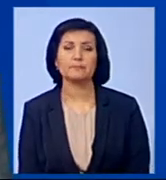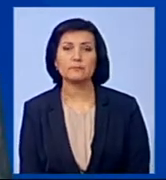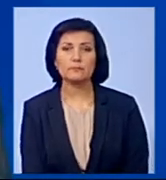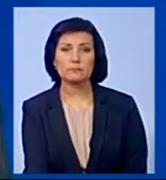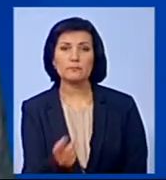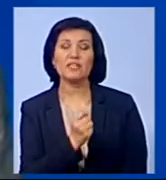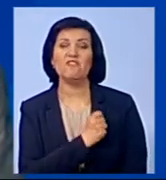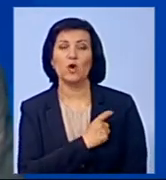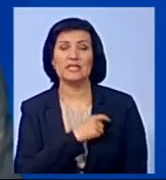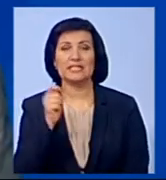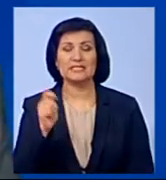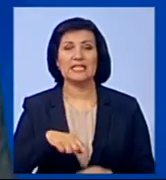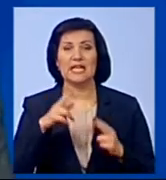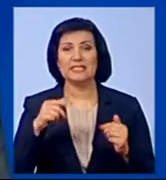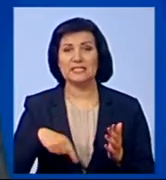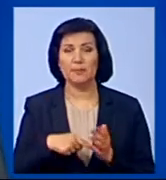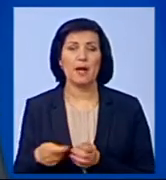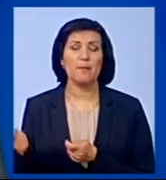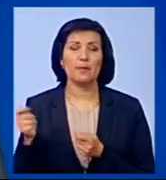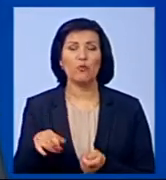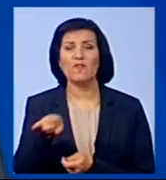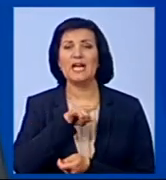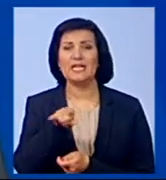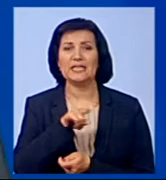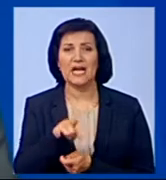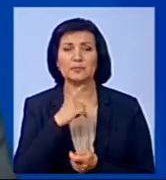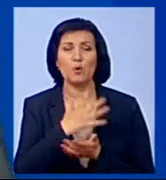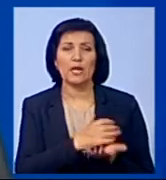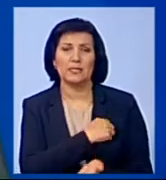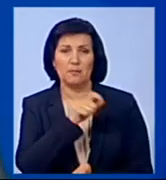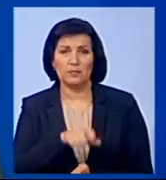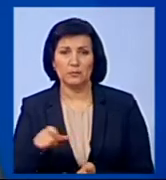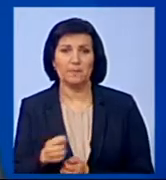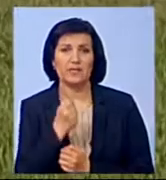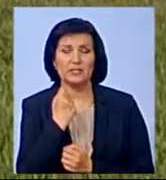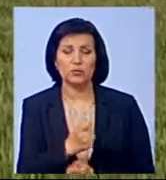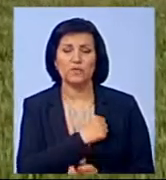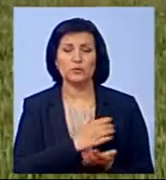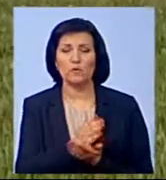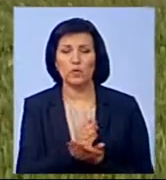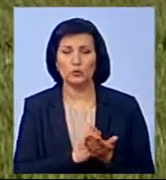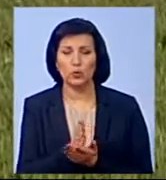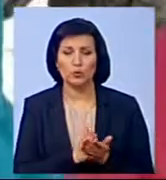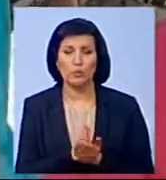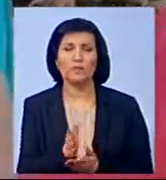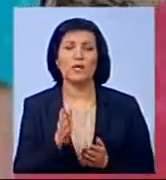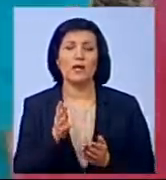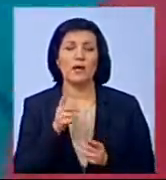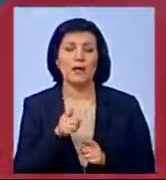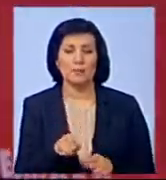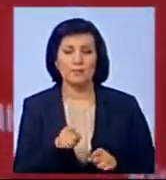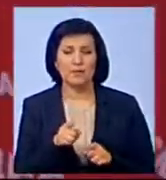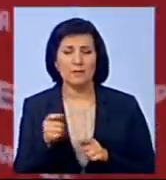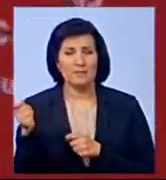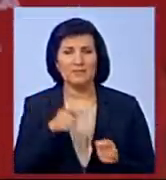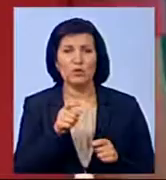До Одеси з Дніпра прибув літак з пораненими бійцями. 11 військовослужбовців поранило під час бойових дій у Водяному, Докучаєвському та